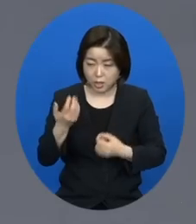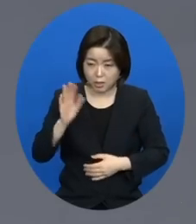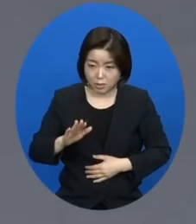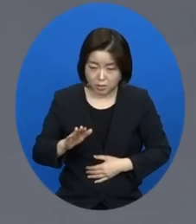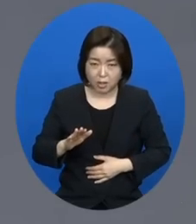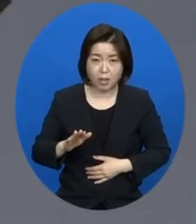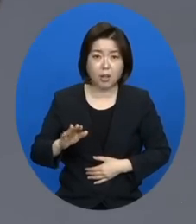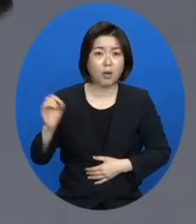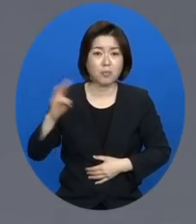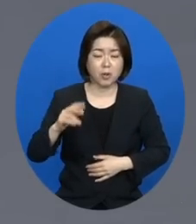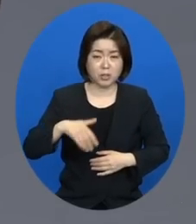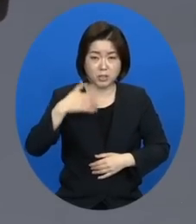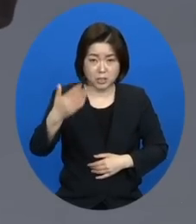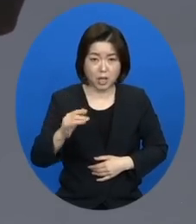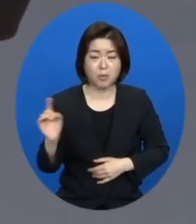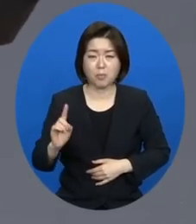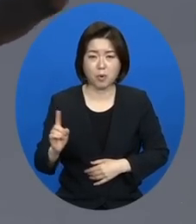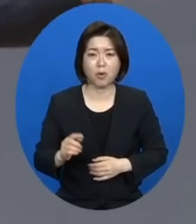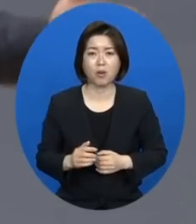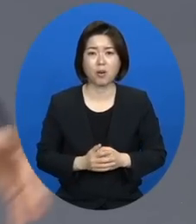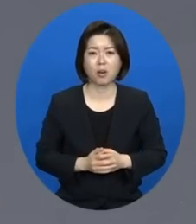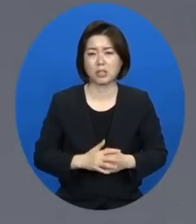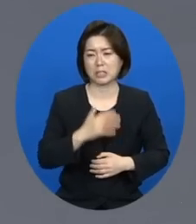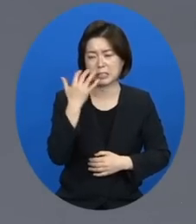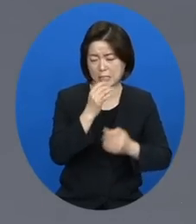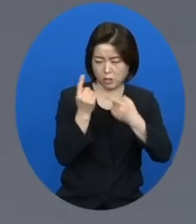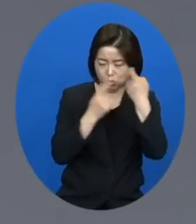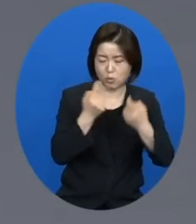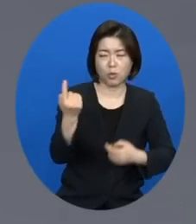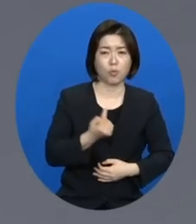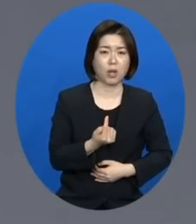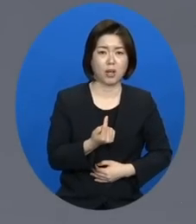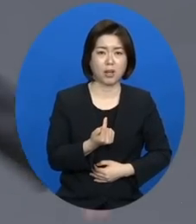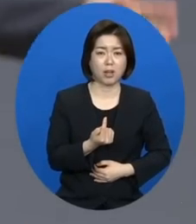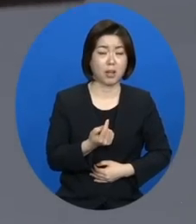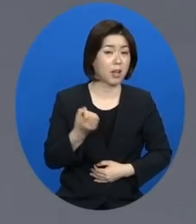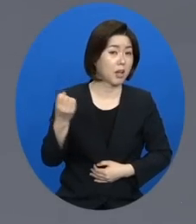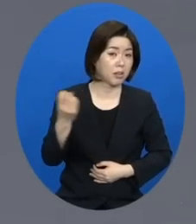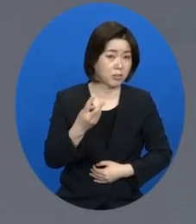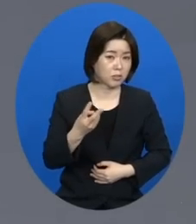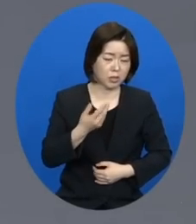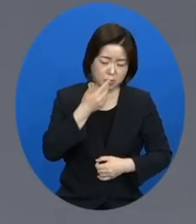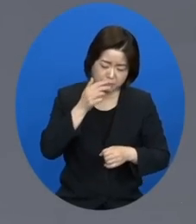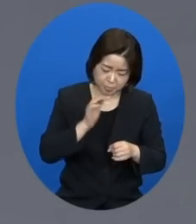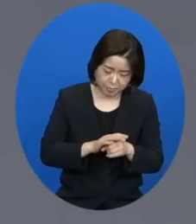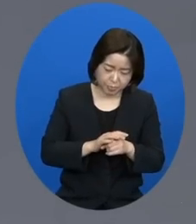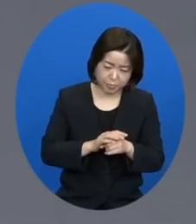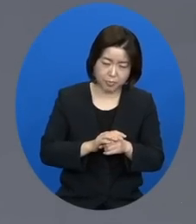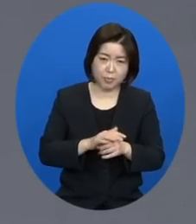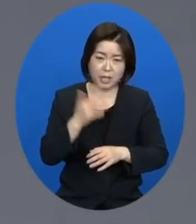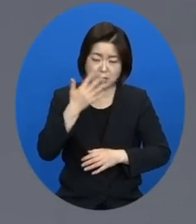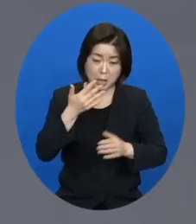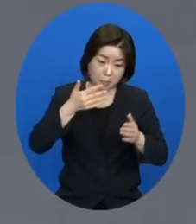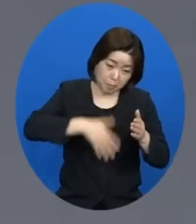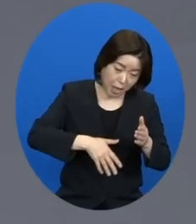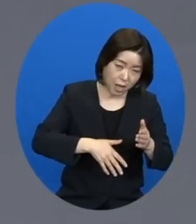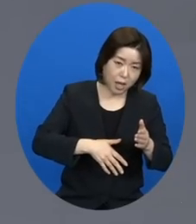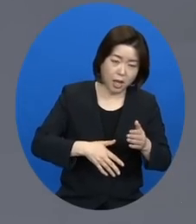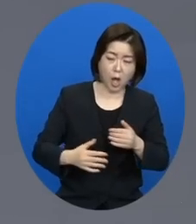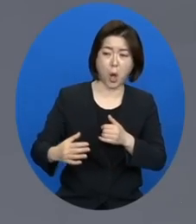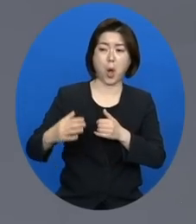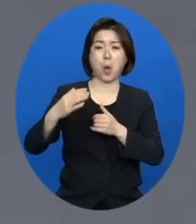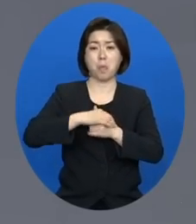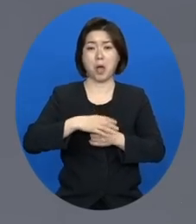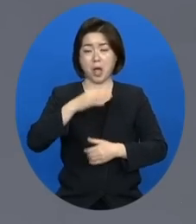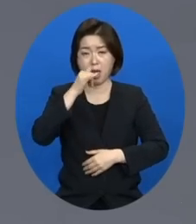일어나자마자 바로 그 이후에 성적인 유혹이 왔죠. 그리고 억울하게 성폭행, 미수로 모함을